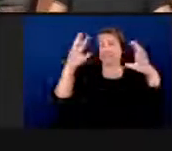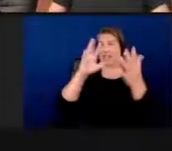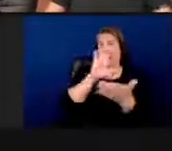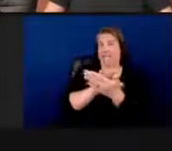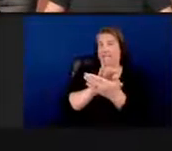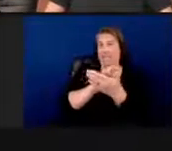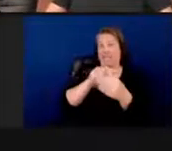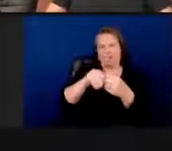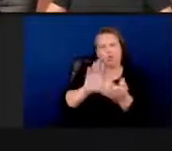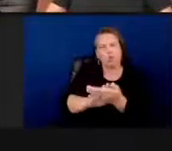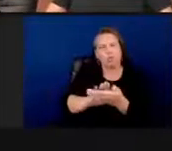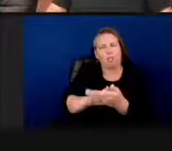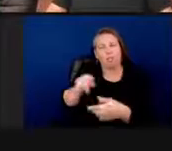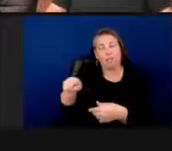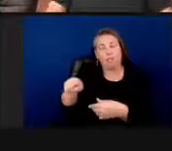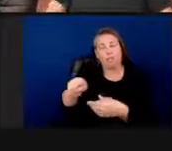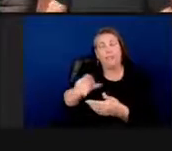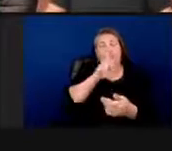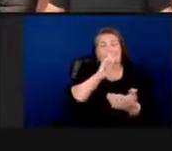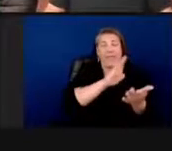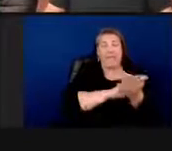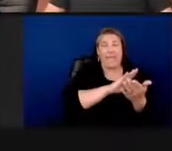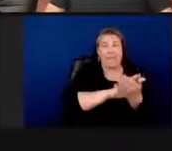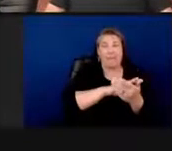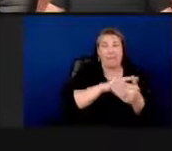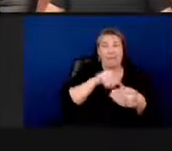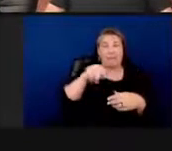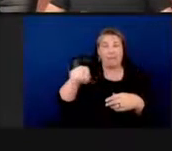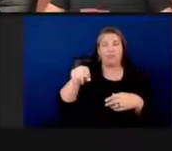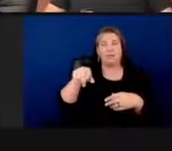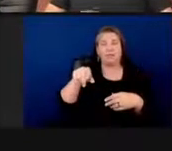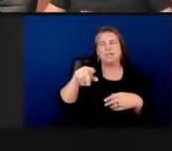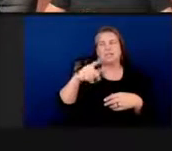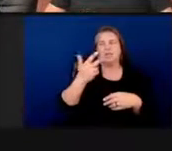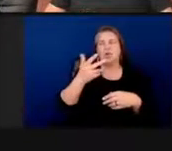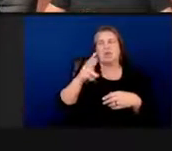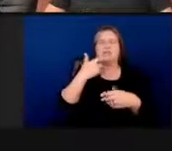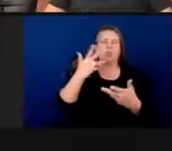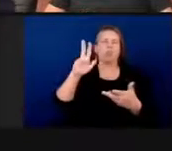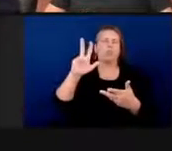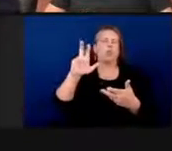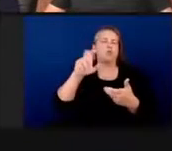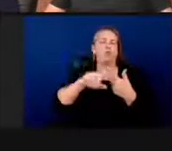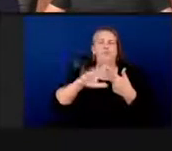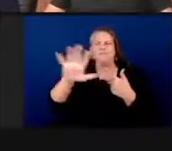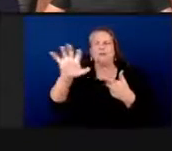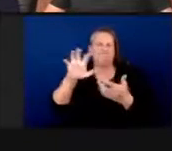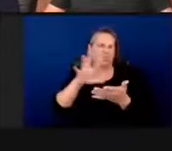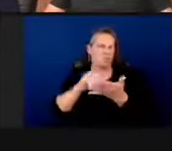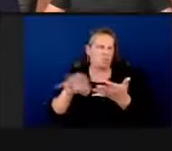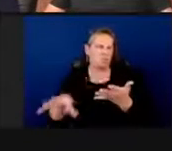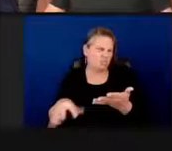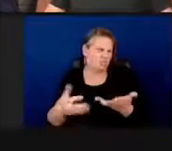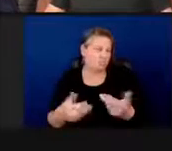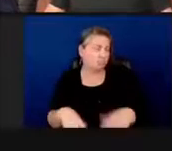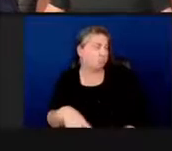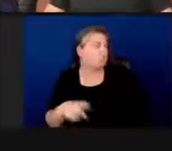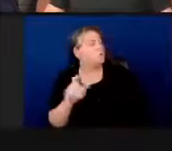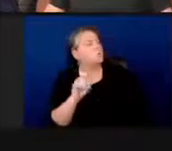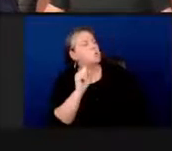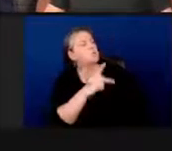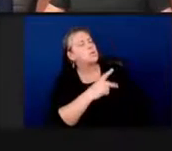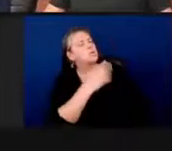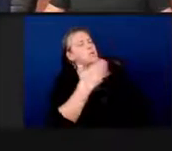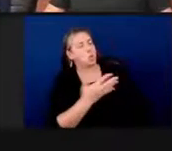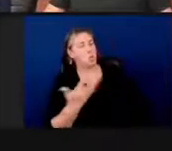الفكرة من هذه الأكاديمية هي مساعدة الأكاديمية لإدخال 400